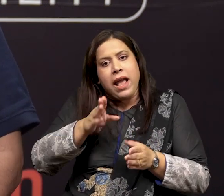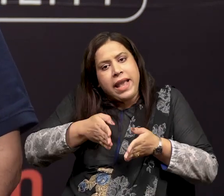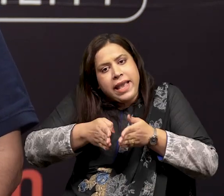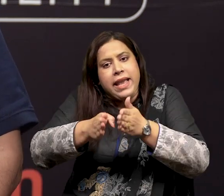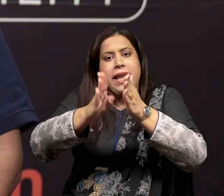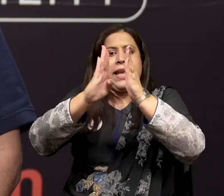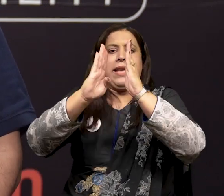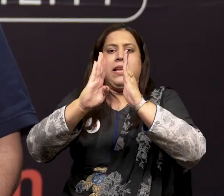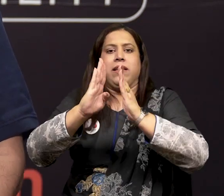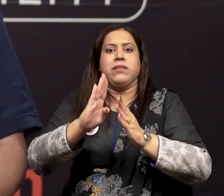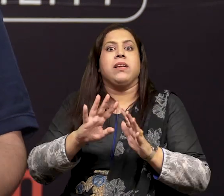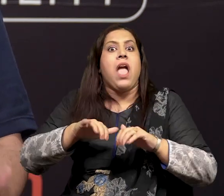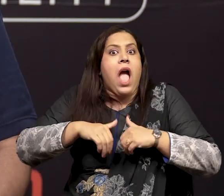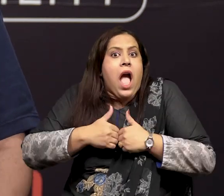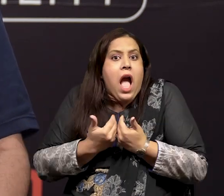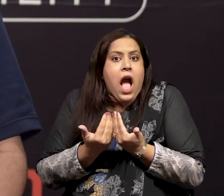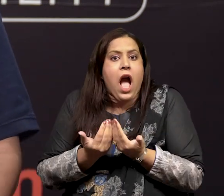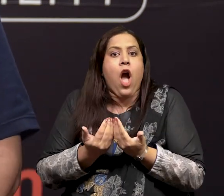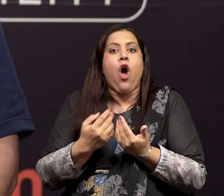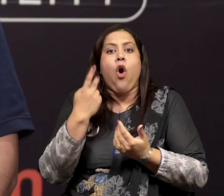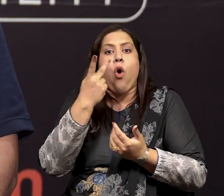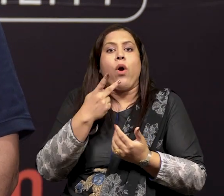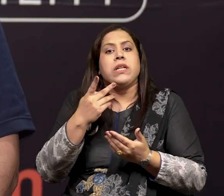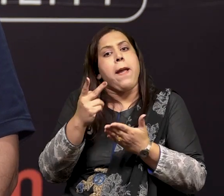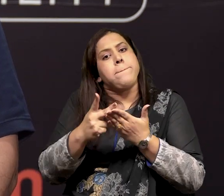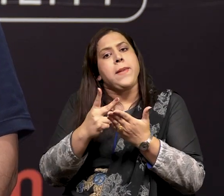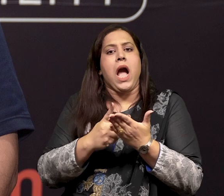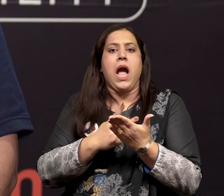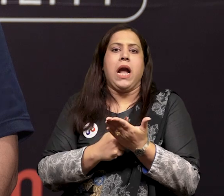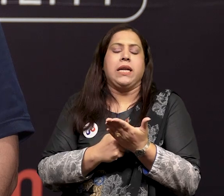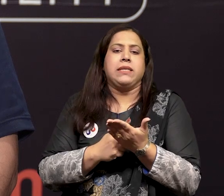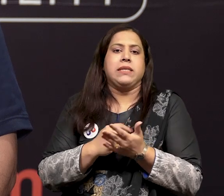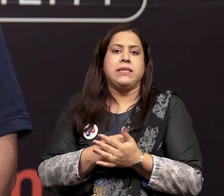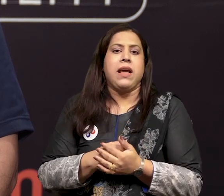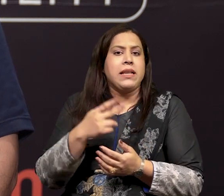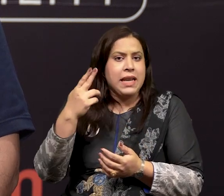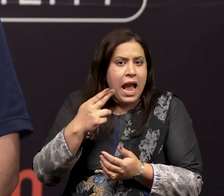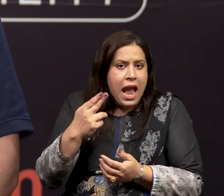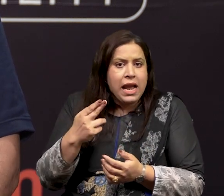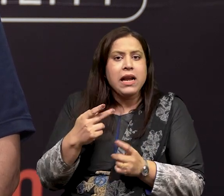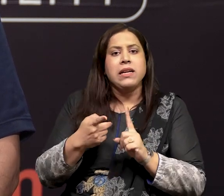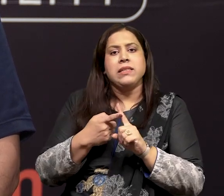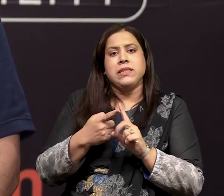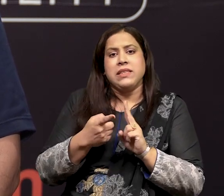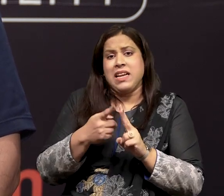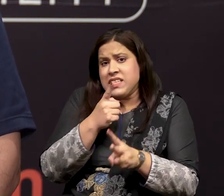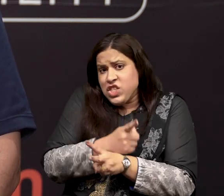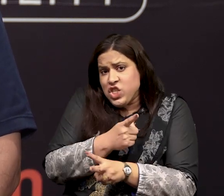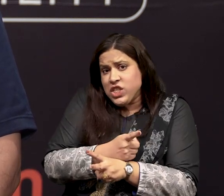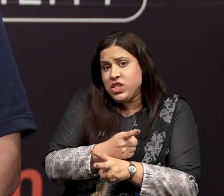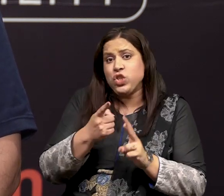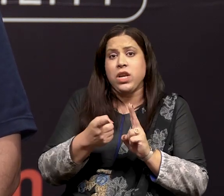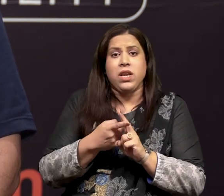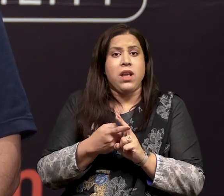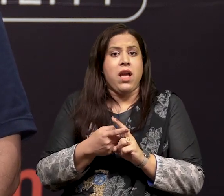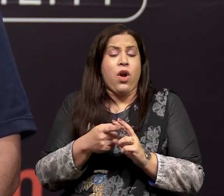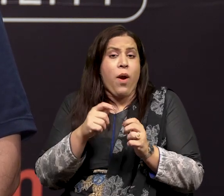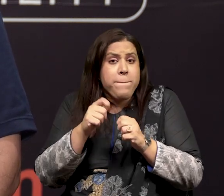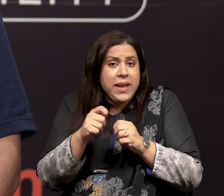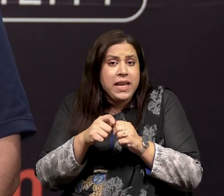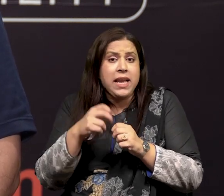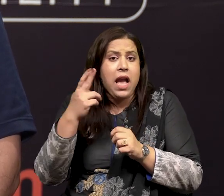ऑन आर्ट, टीचिंग आर्ट or making art as well. उसमें मुझे ये सोचता हूँ मैं कि